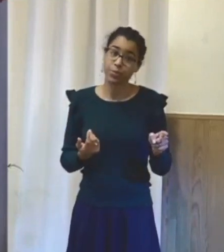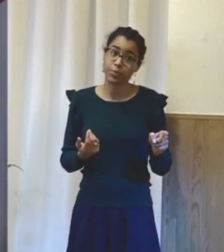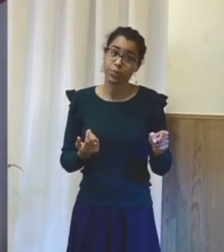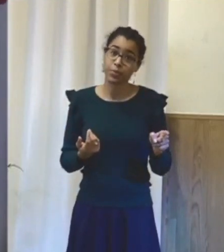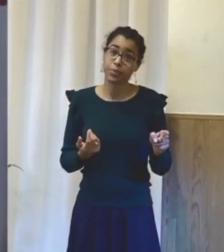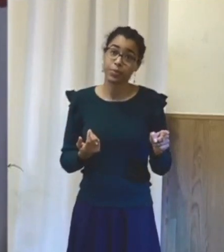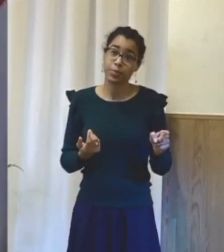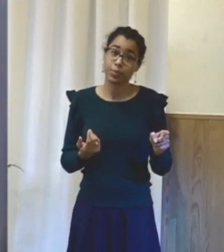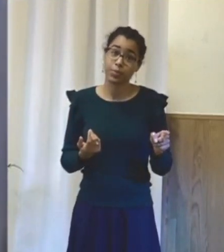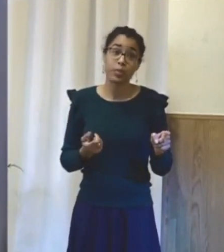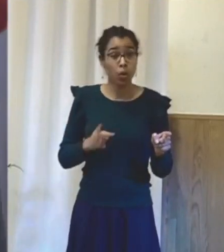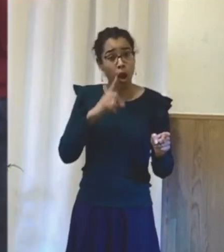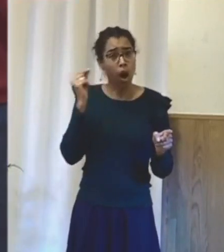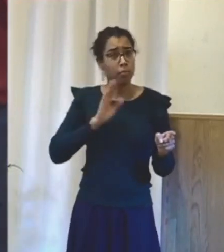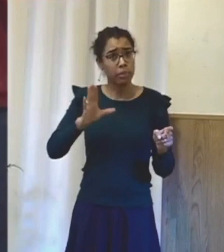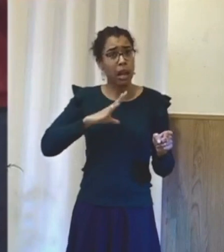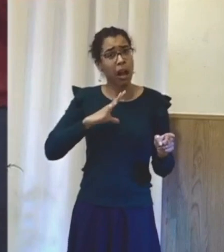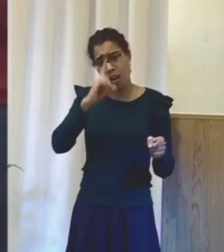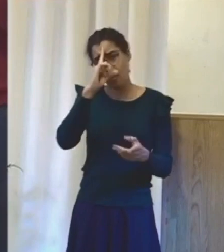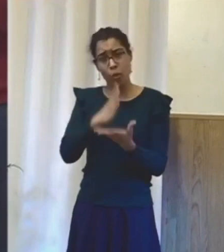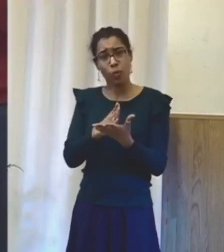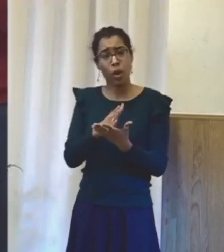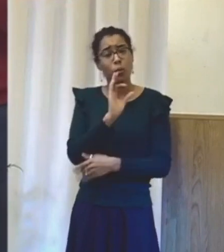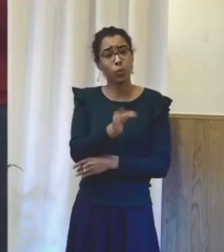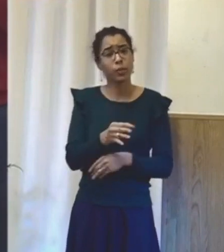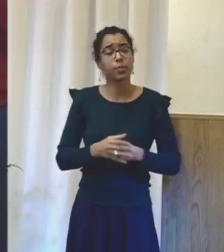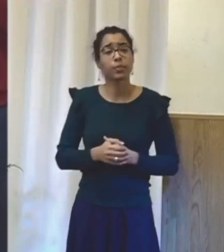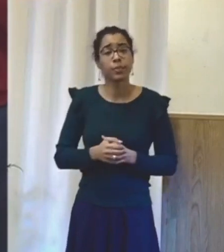un homme qui avait la foi. Hein?